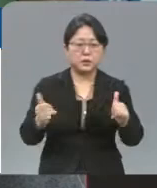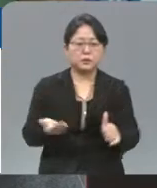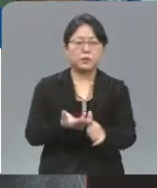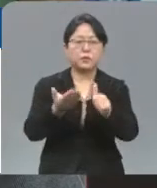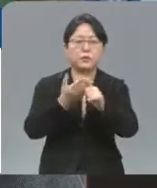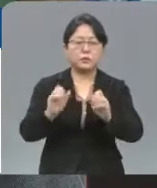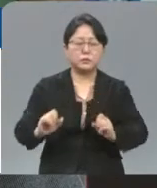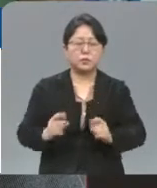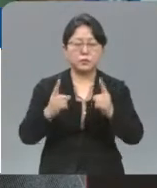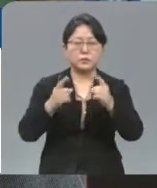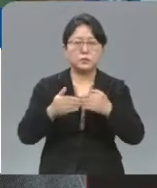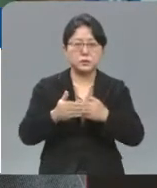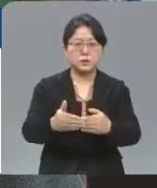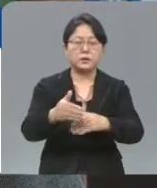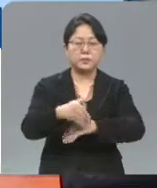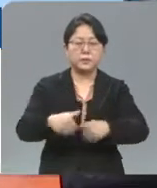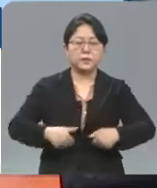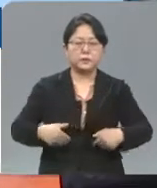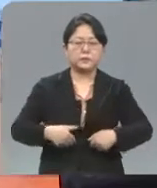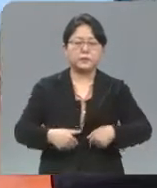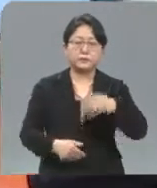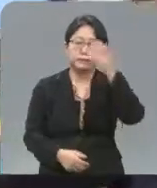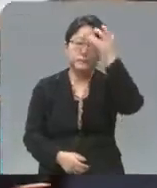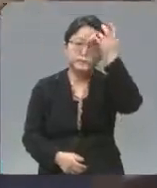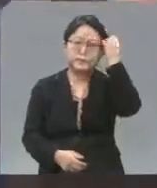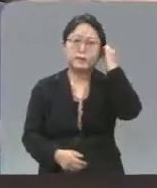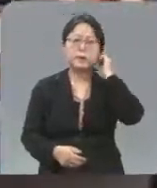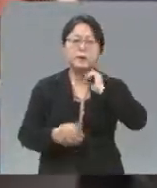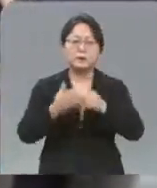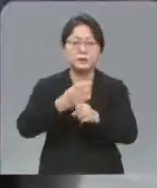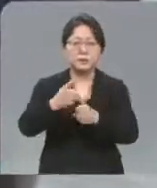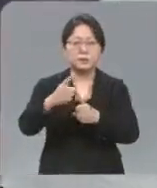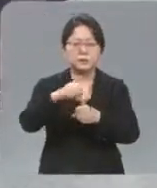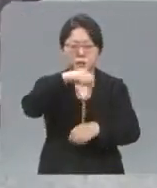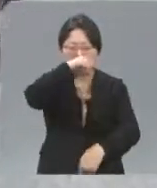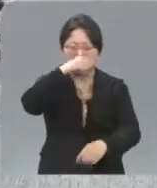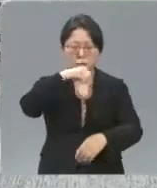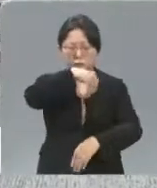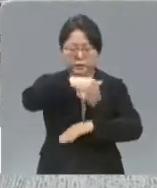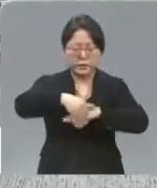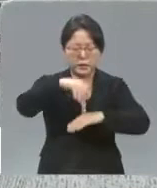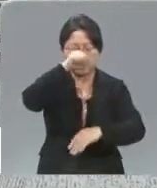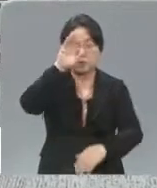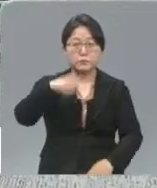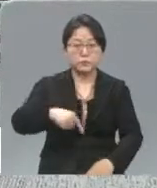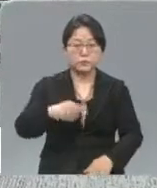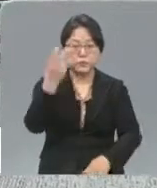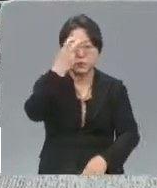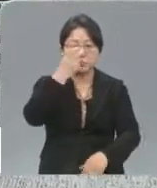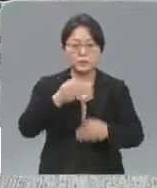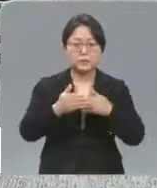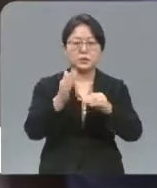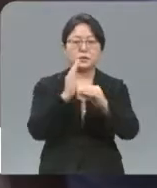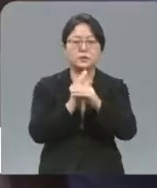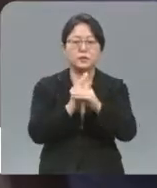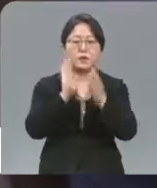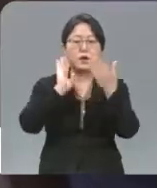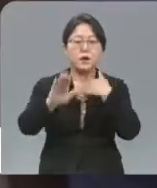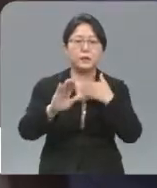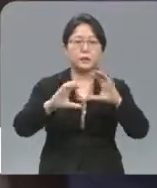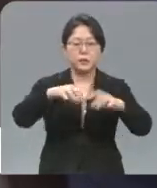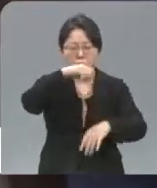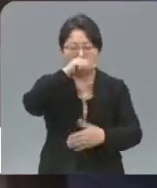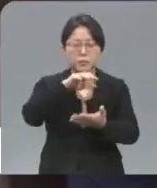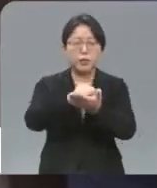양성은 병행해야 된다라는 겁니다. 내년도 예산안에 대한 기획재정부 심사가 진행 중인 가운데 향후 국비